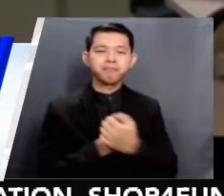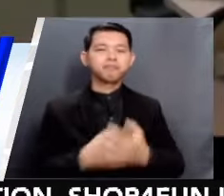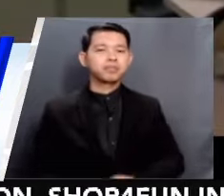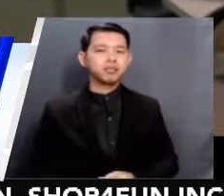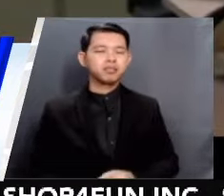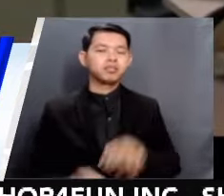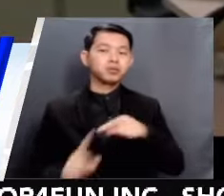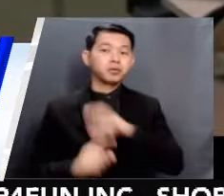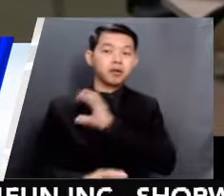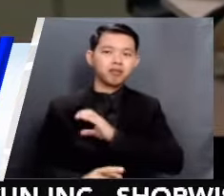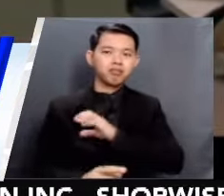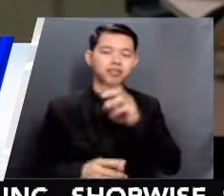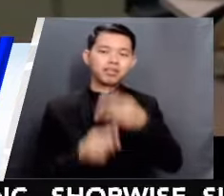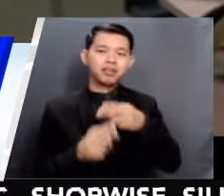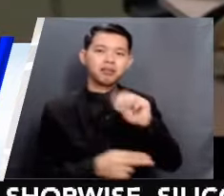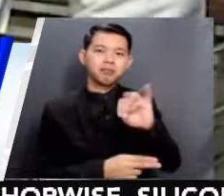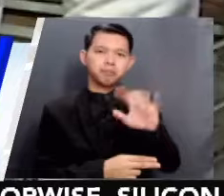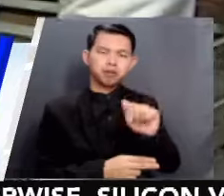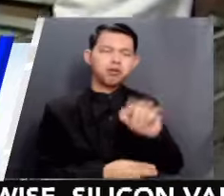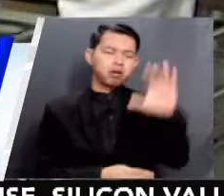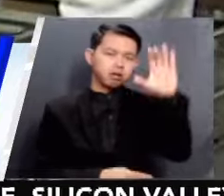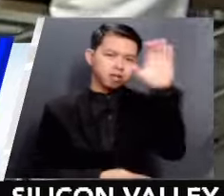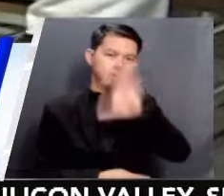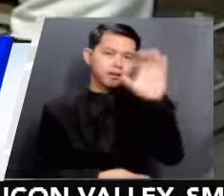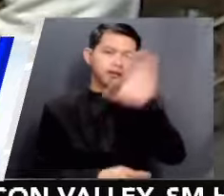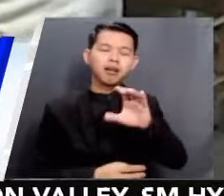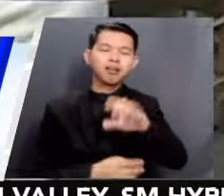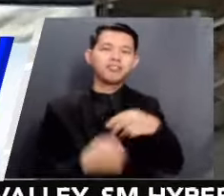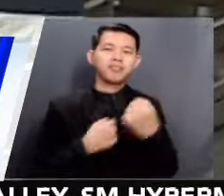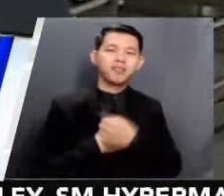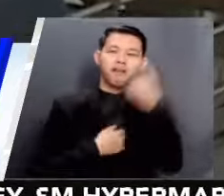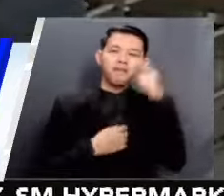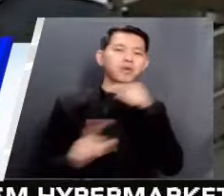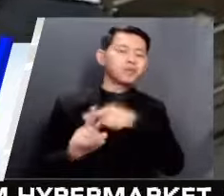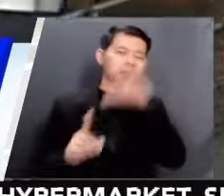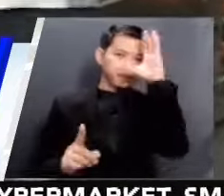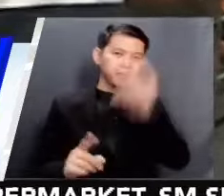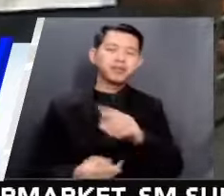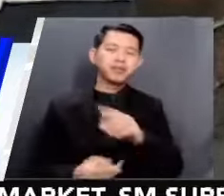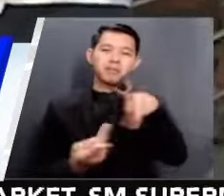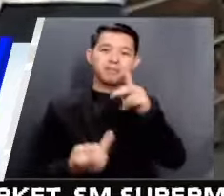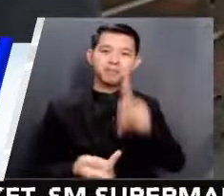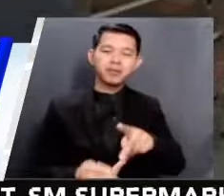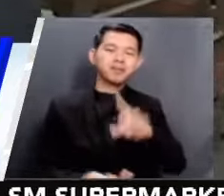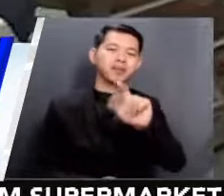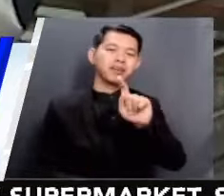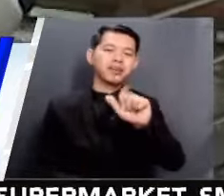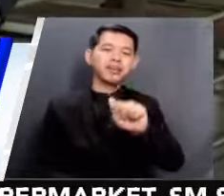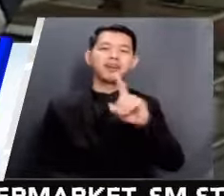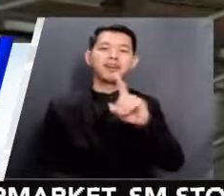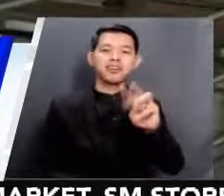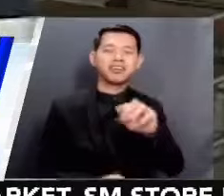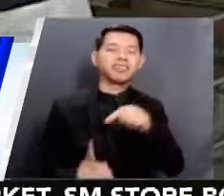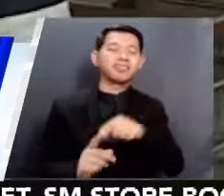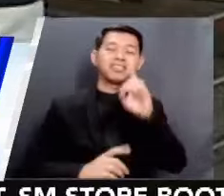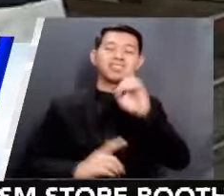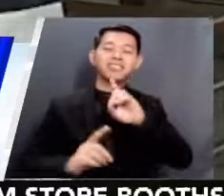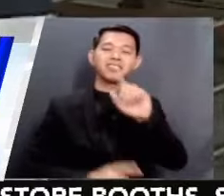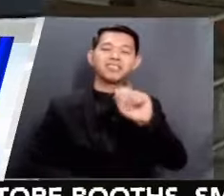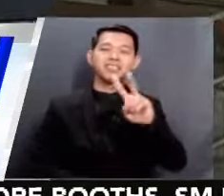makahanap ng pagmamahal si Mr. Perfect Adam na karakter naman ni David. 2023 nang lumipad ang Barda sa South